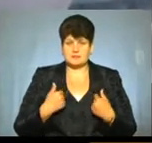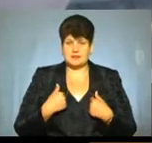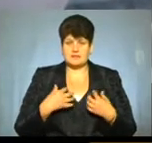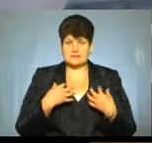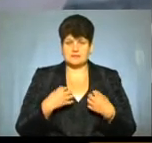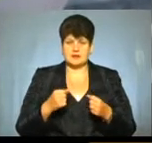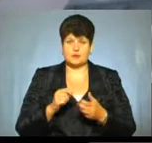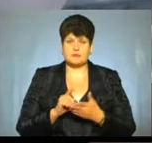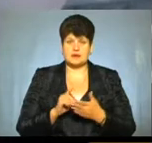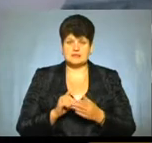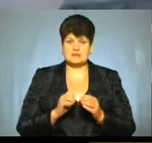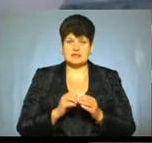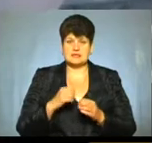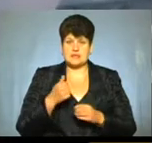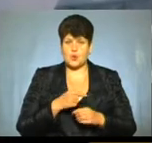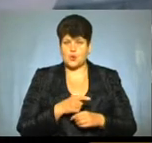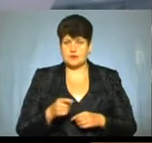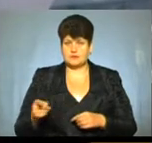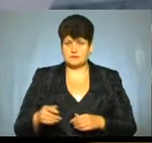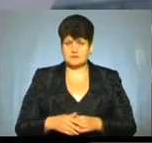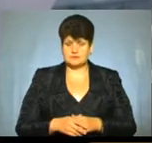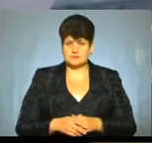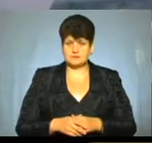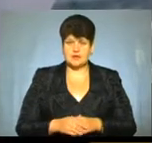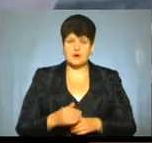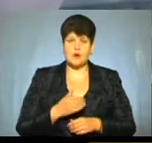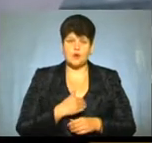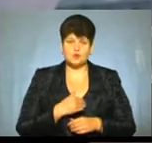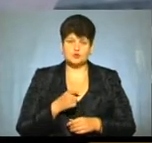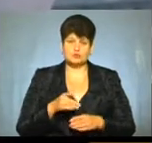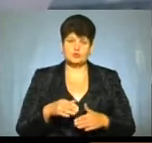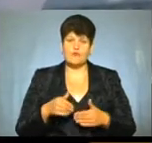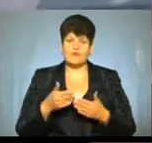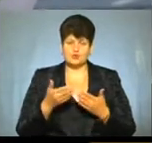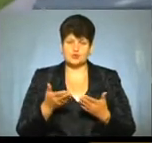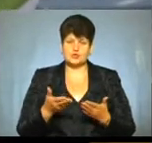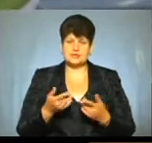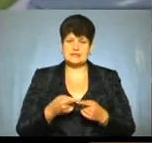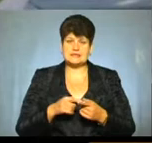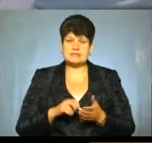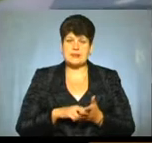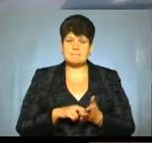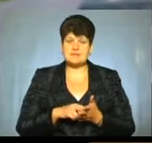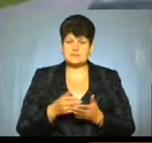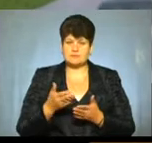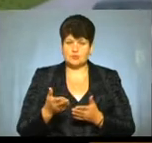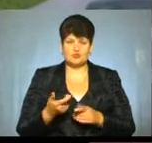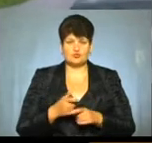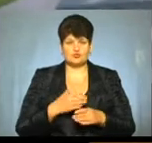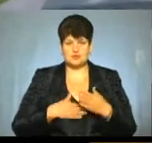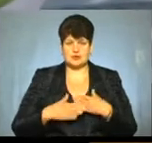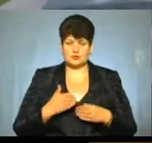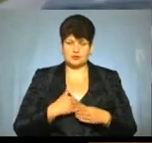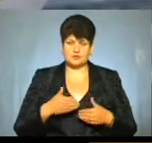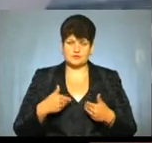і забирають з мене пенсію 10 років. І я хочу йому вручити це письмо, і дуже